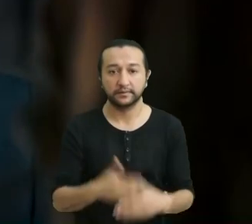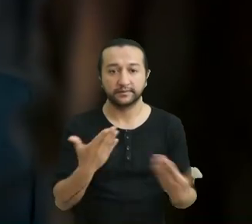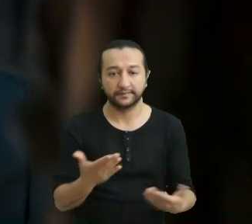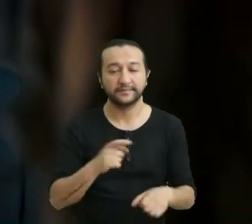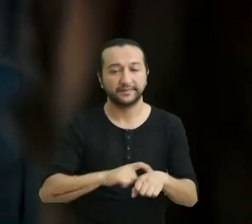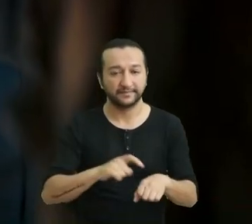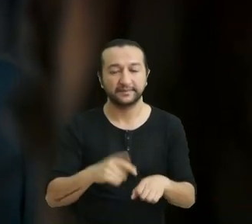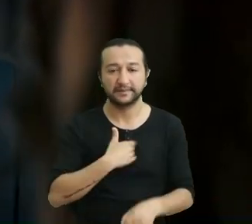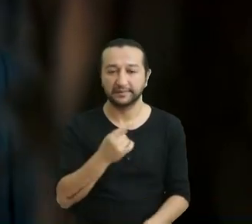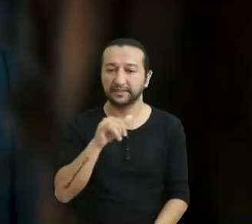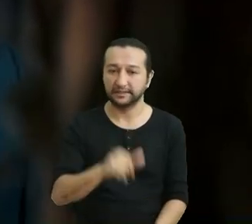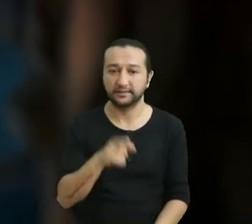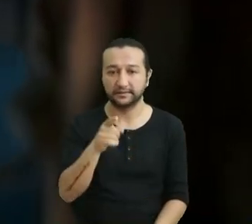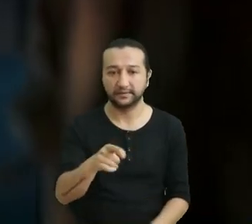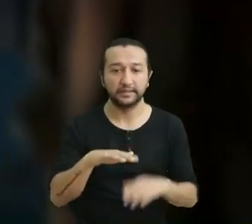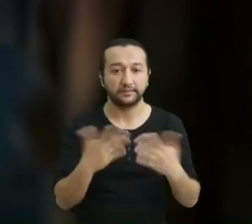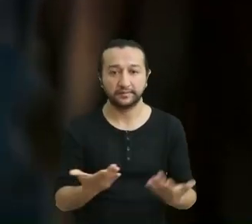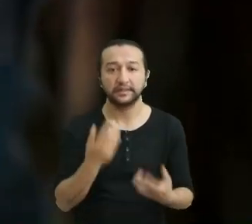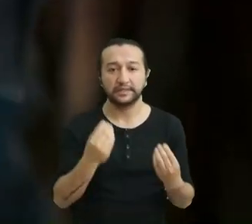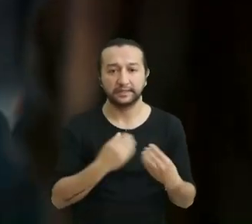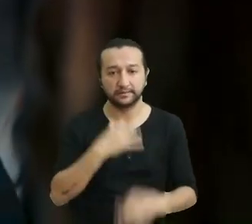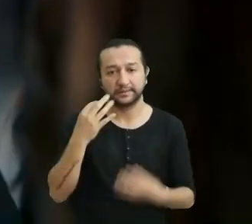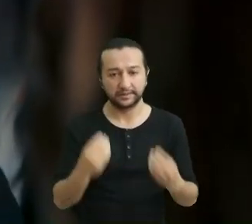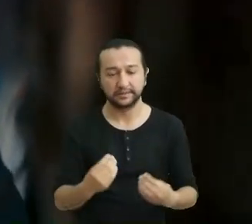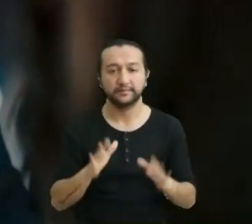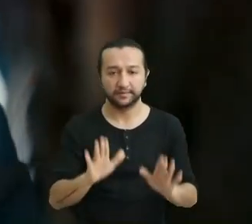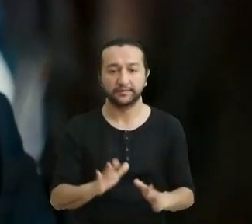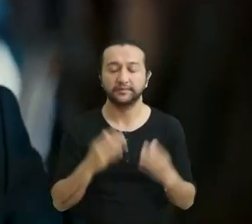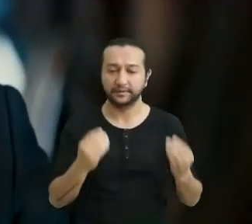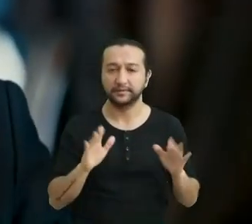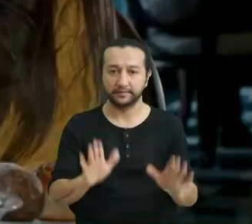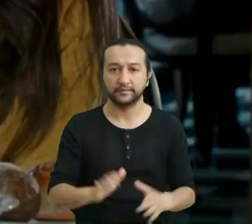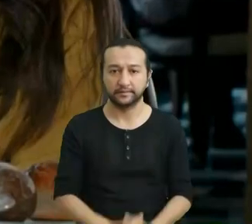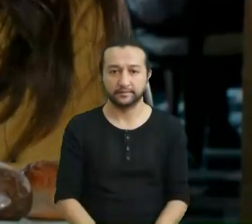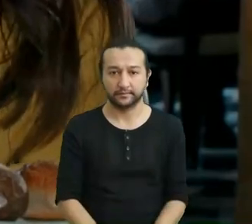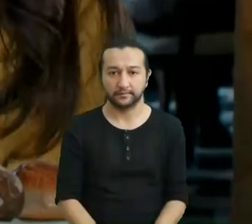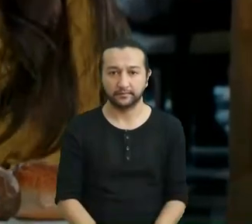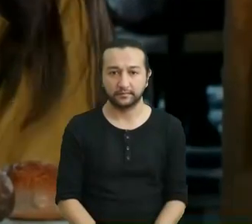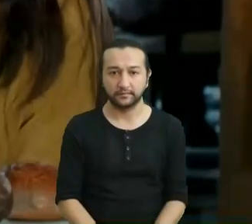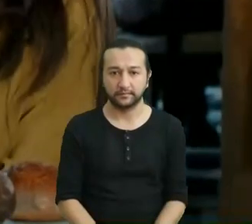Gerildim biraz, haklısın. Ama iyiyim ya. Tamam.